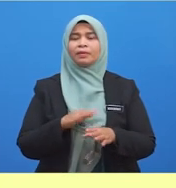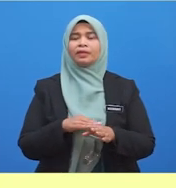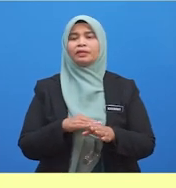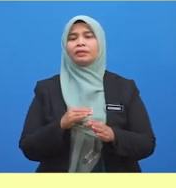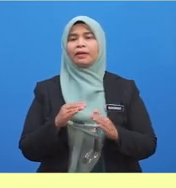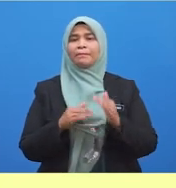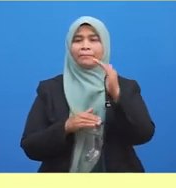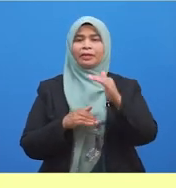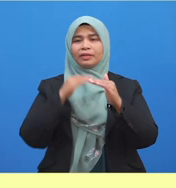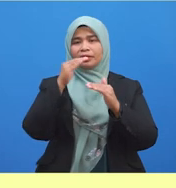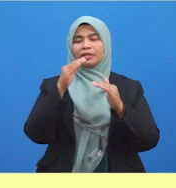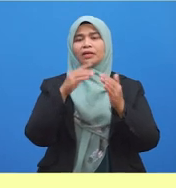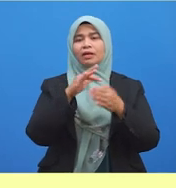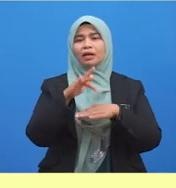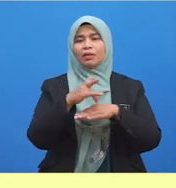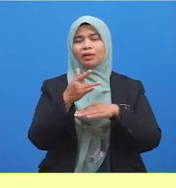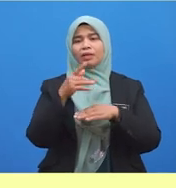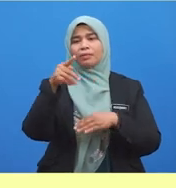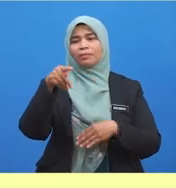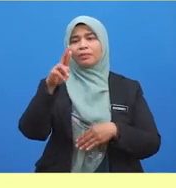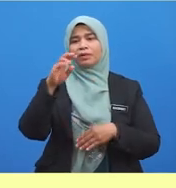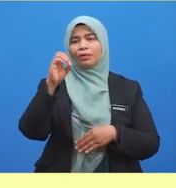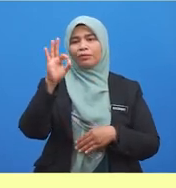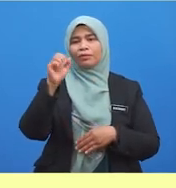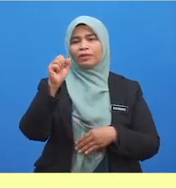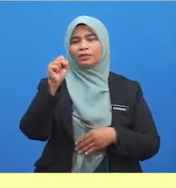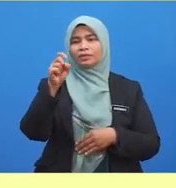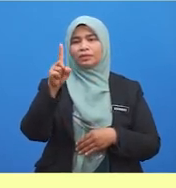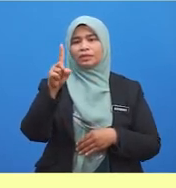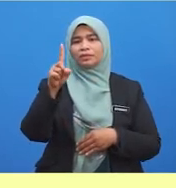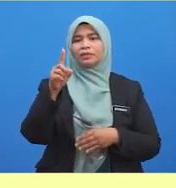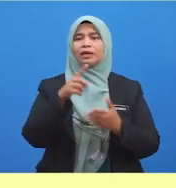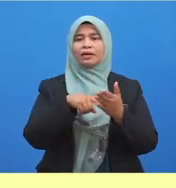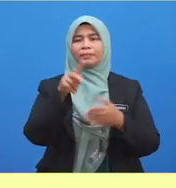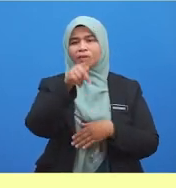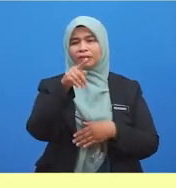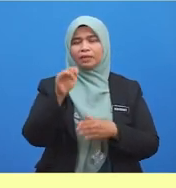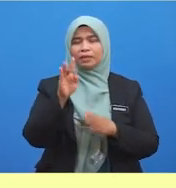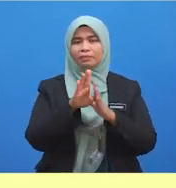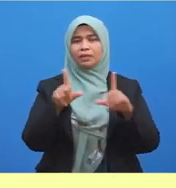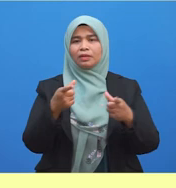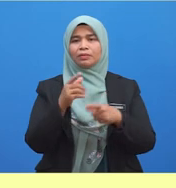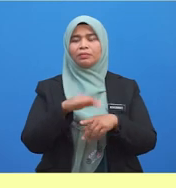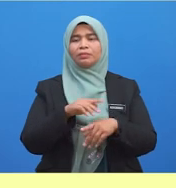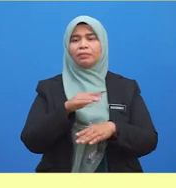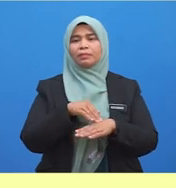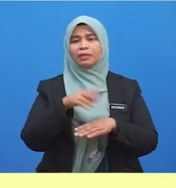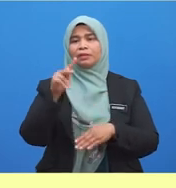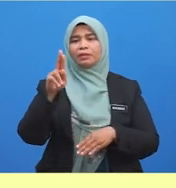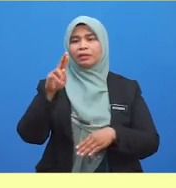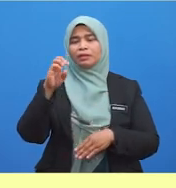Pada peringkat awal profasa 1, apakah yang berlaku kepada kromosom